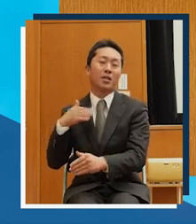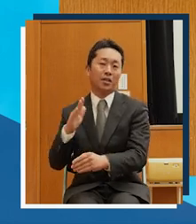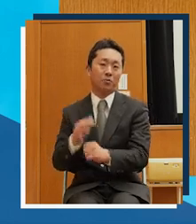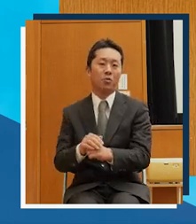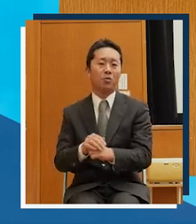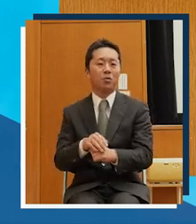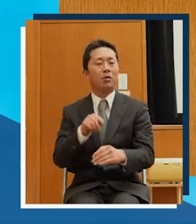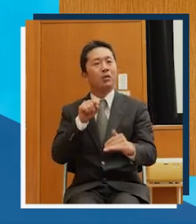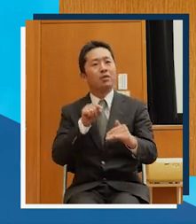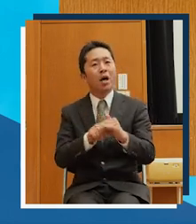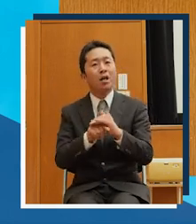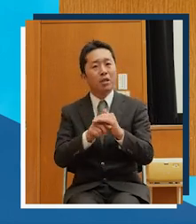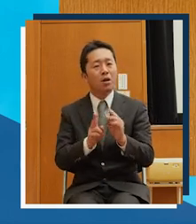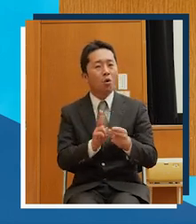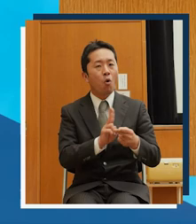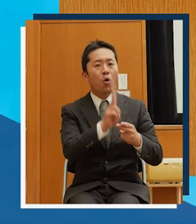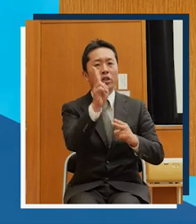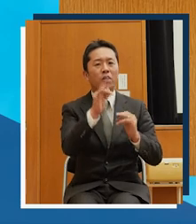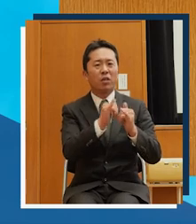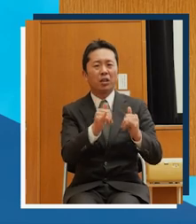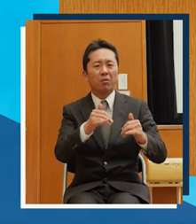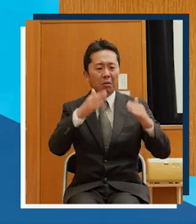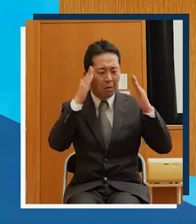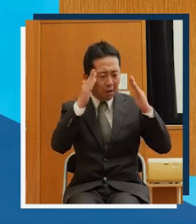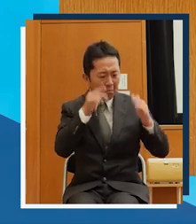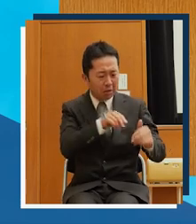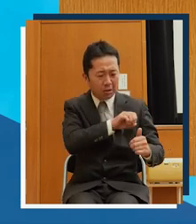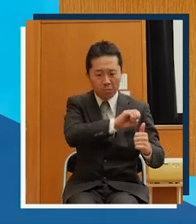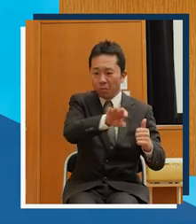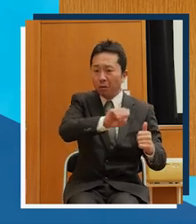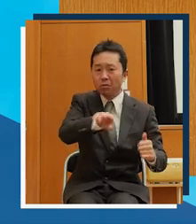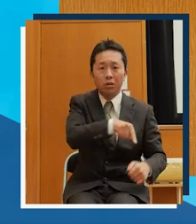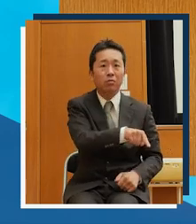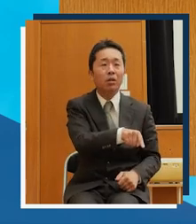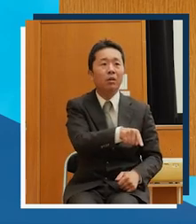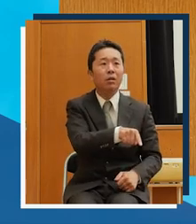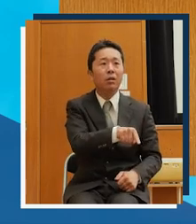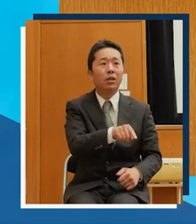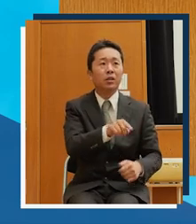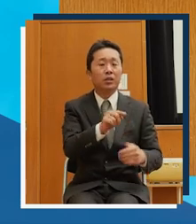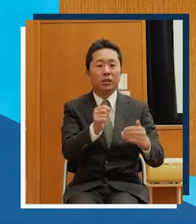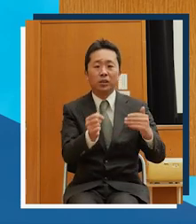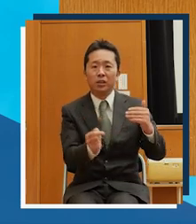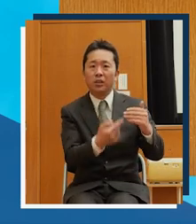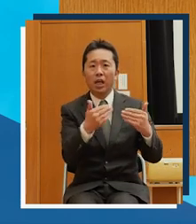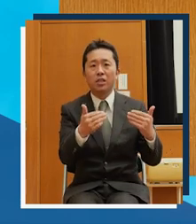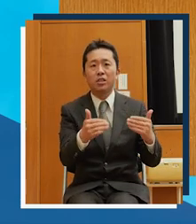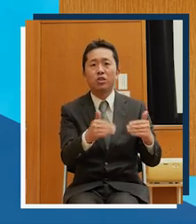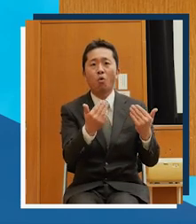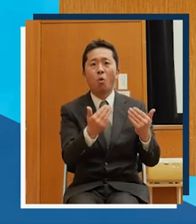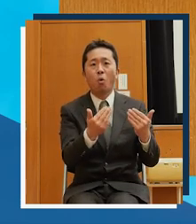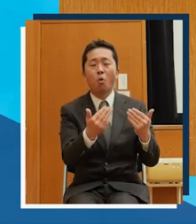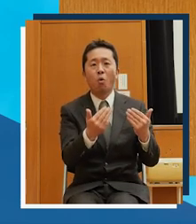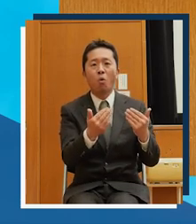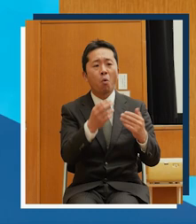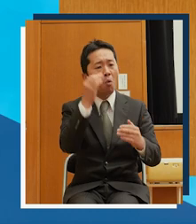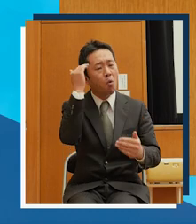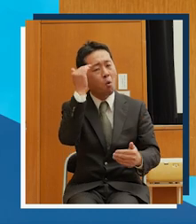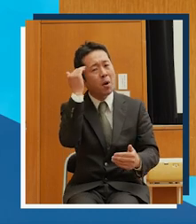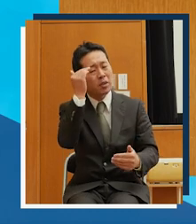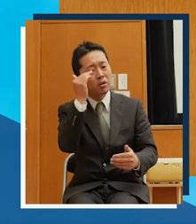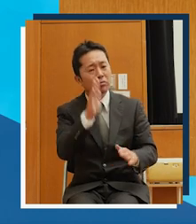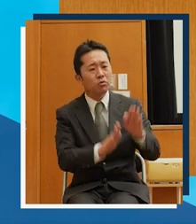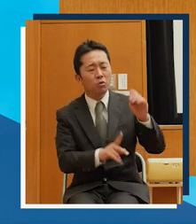からなんでこんなに沖縄の方々一生懸命になってるんだろうなんでこんなに事件事故でえたくさんの沖縄の人たちが困ってるん